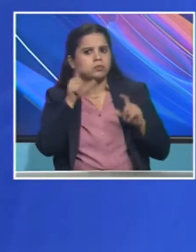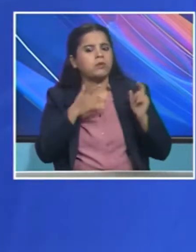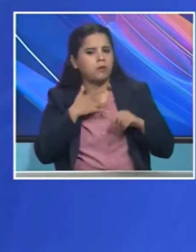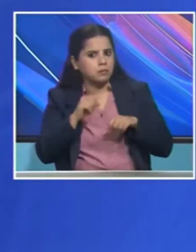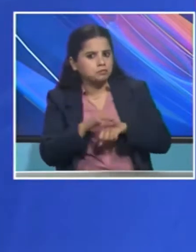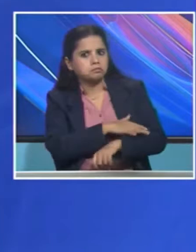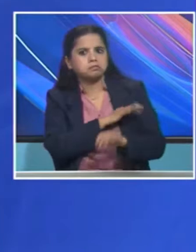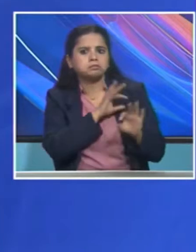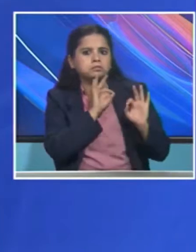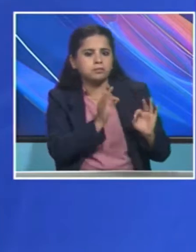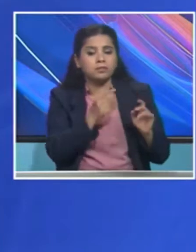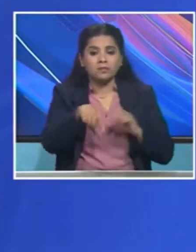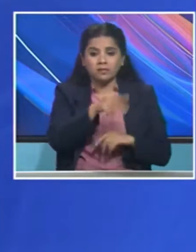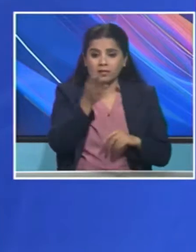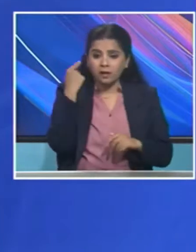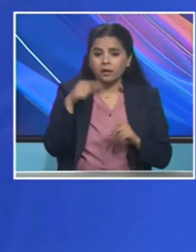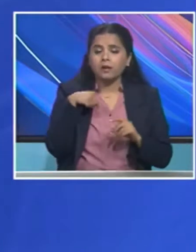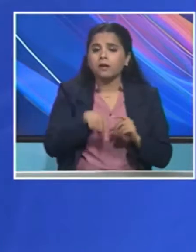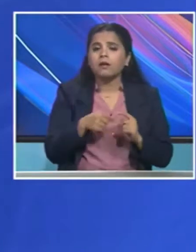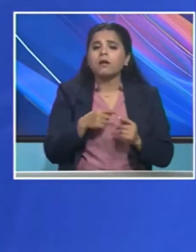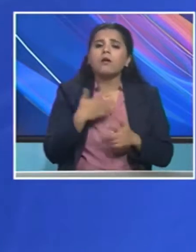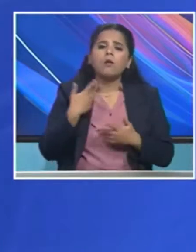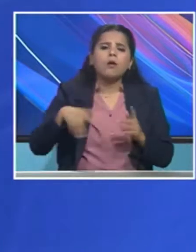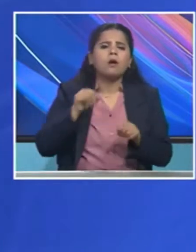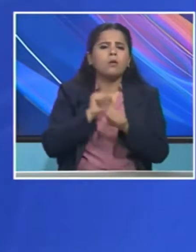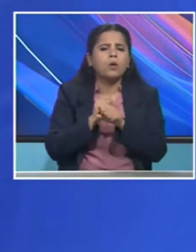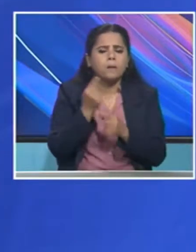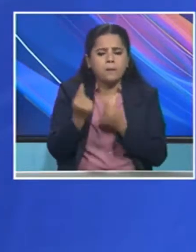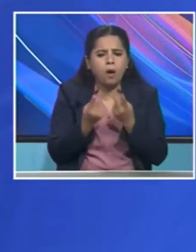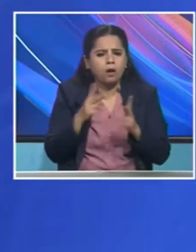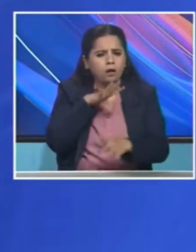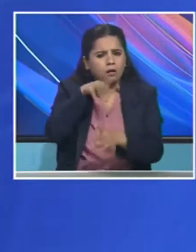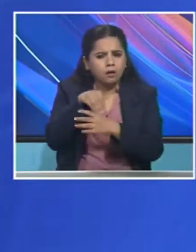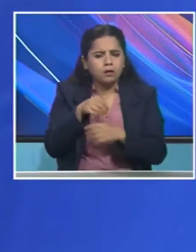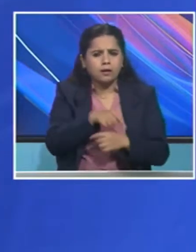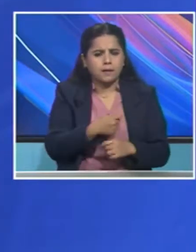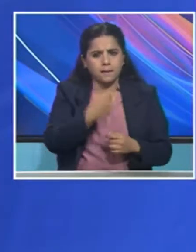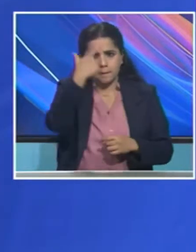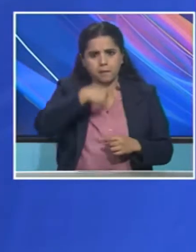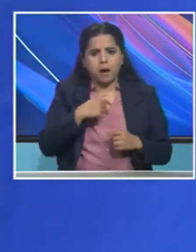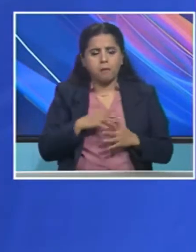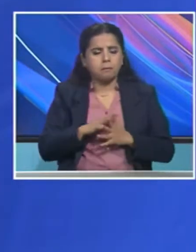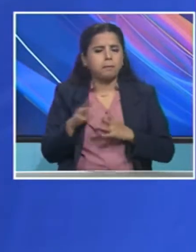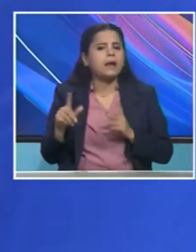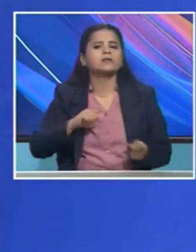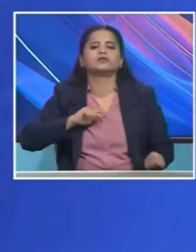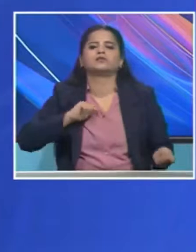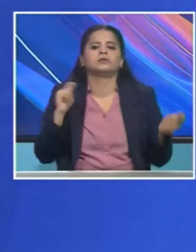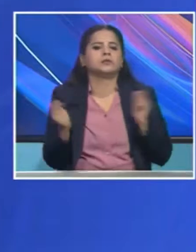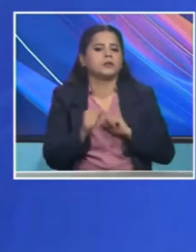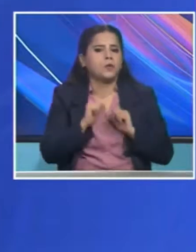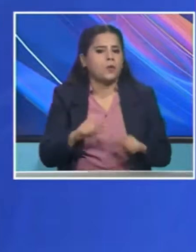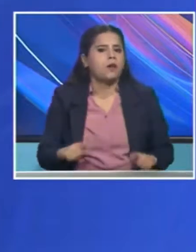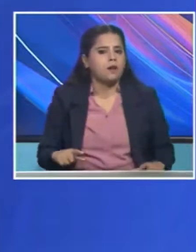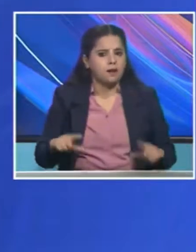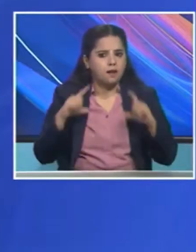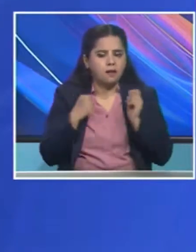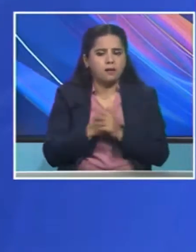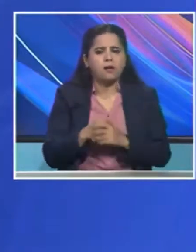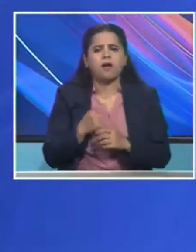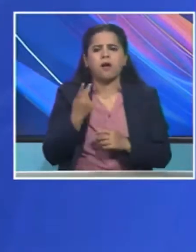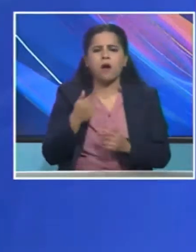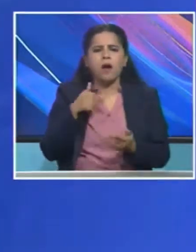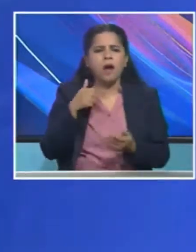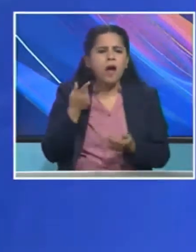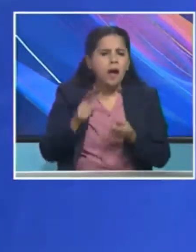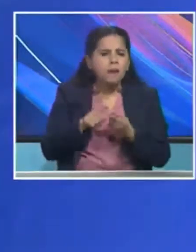जब द्रौपदी मुर्मू का राजनीतिक सफर आगे बढ़ने लगा तो उनकी व्यक्तिगत जिंदगी में बड़ा तूफान आया। एक एक कर अपने उन्होंने